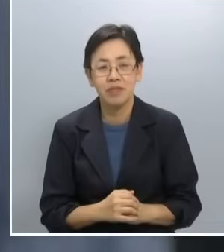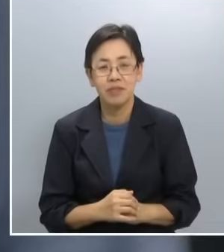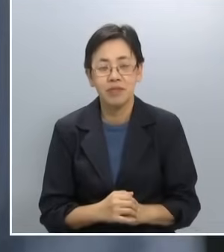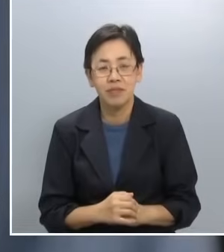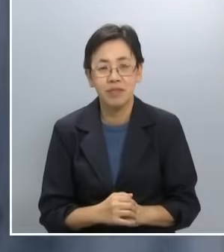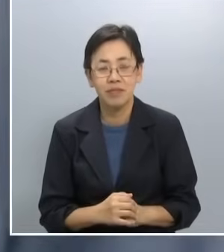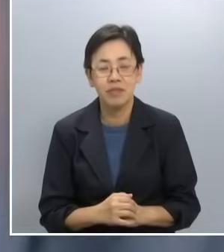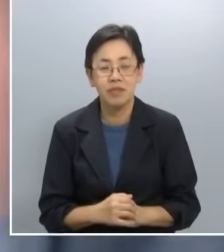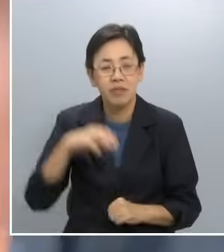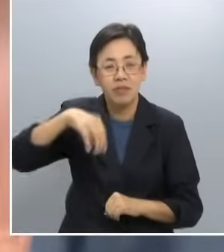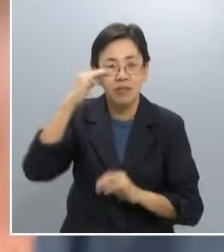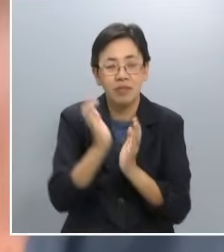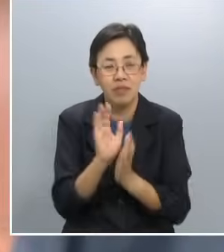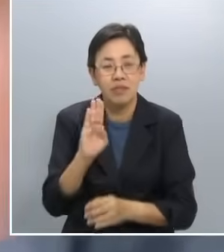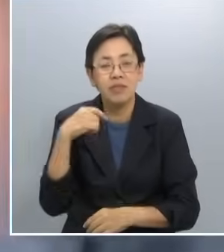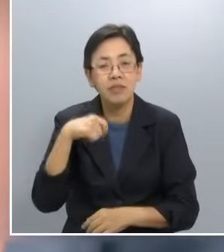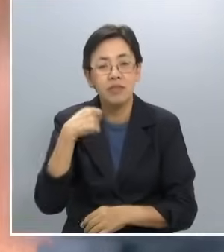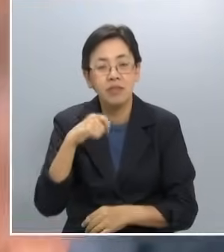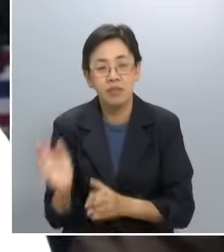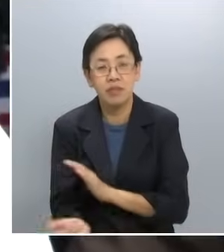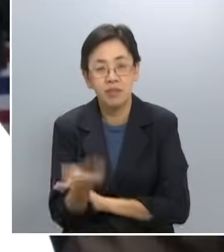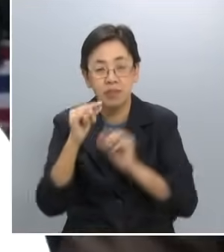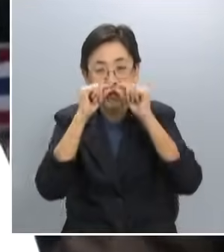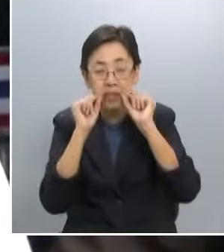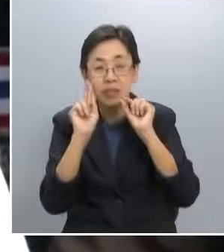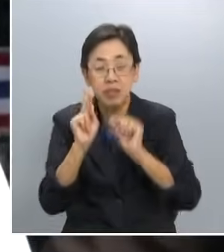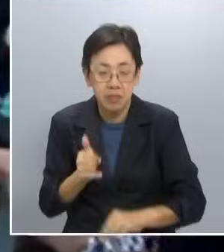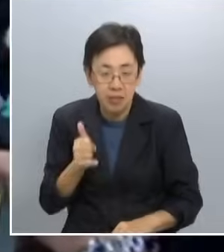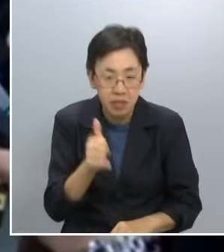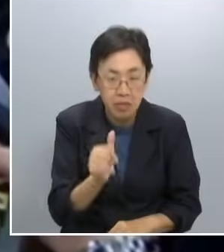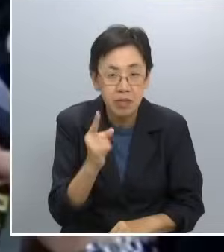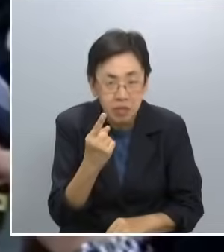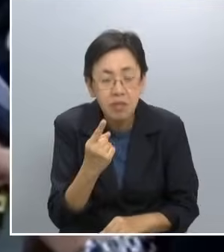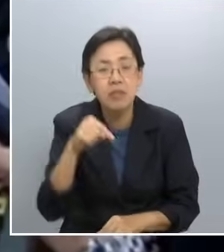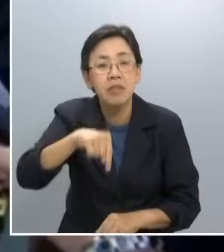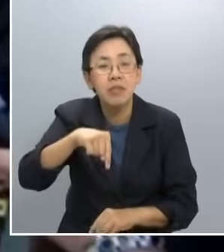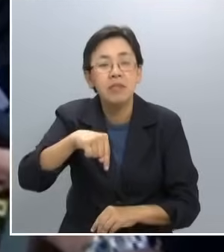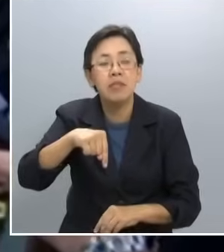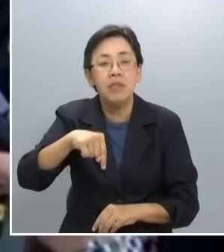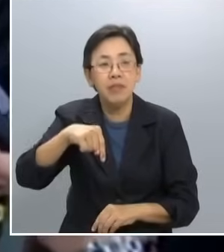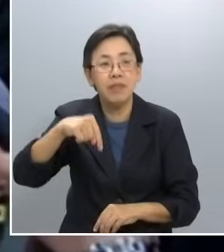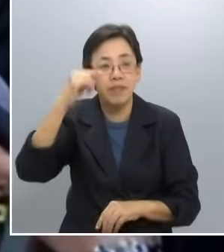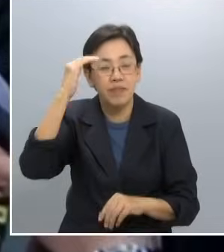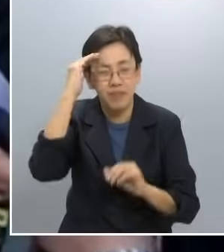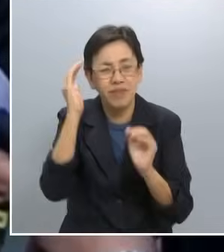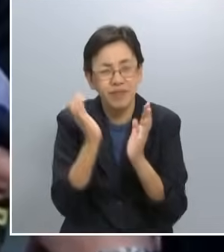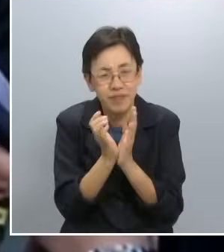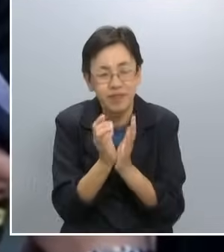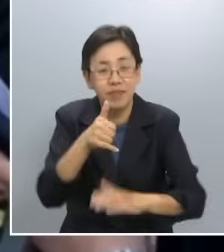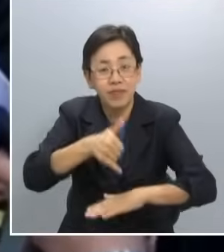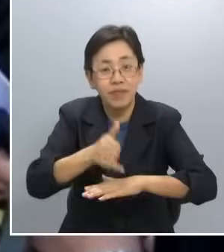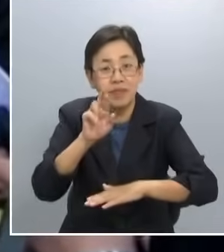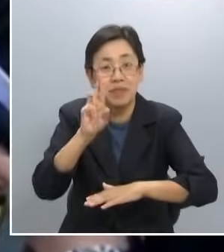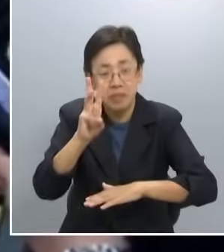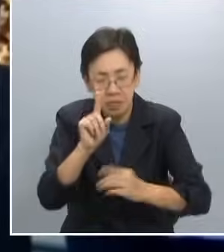สนบางพลัดเมื่อเช้านี้คุณกันจองพลังลงพื้นที่อีกค่ะท้องที่สนลุมพินีเพราะมีคนแจ้งบาะแสเข้ามาอีกว่ามี